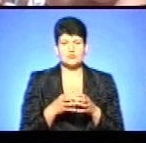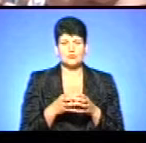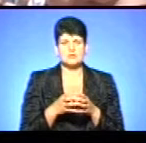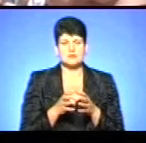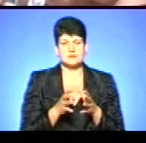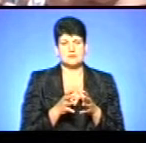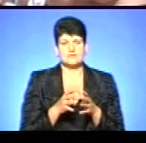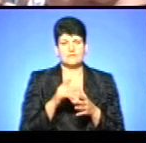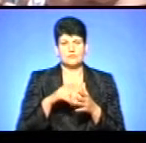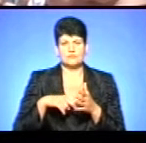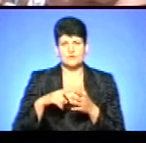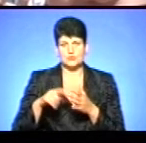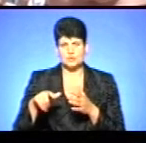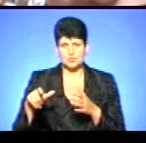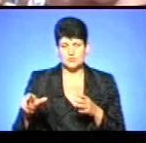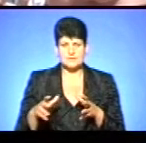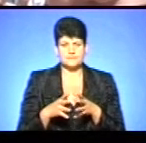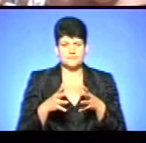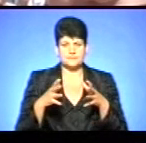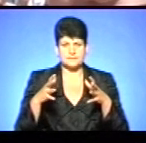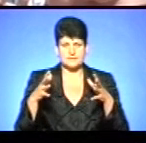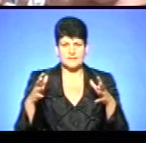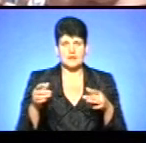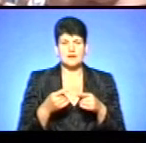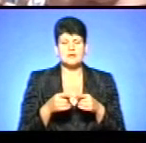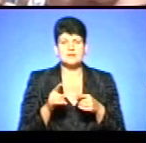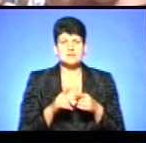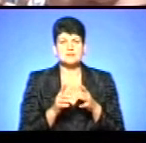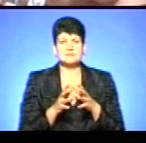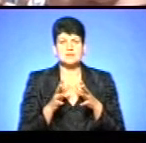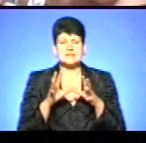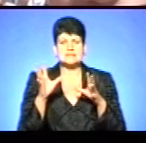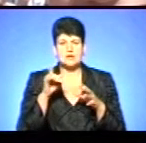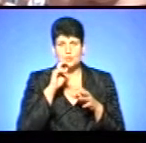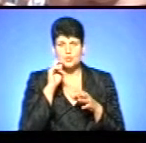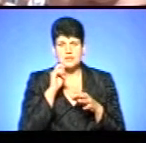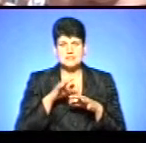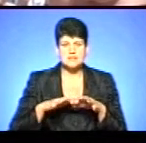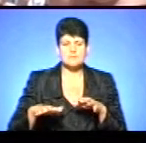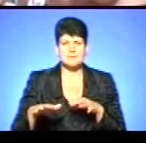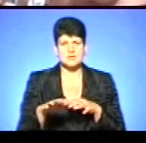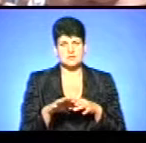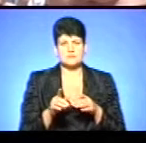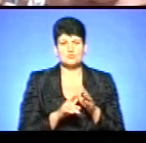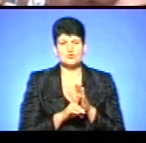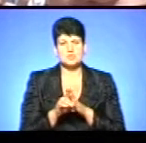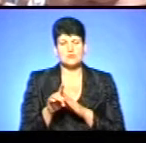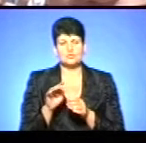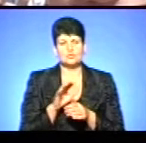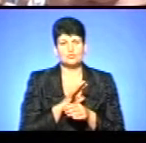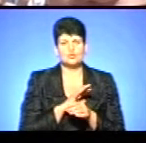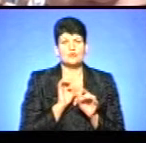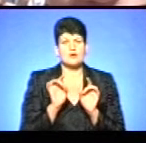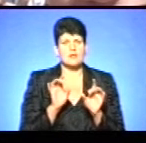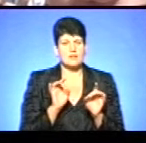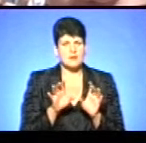зростає. І популярність цієї події набирає такого направленого вже загальноукраїнського масштабу. Спочатку воно, як би кажуть, тільки